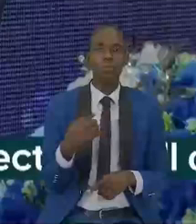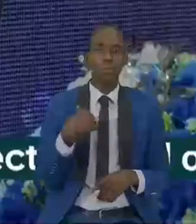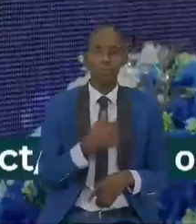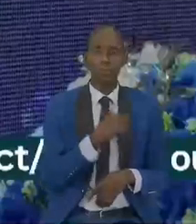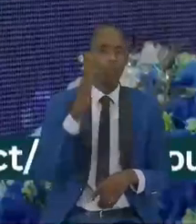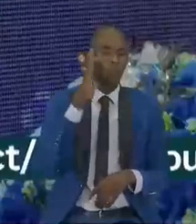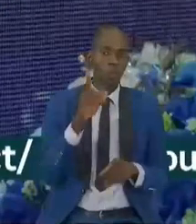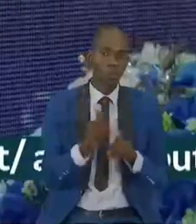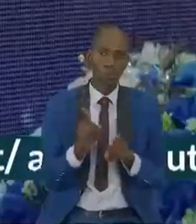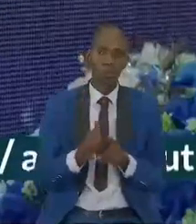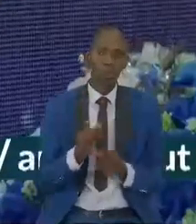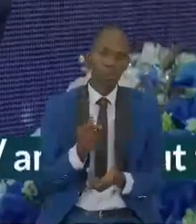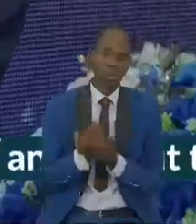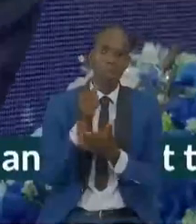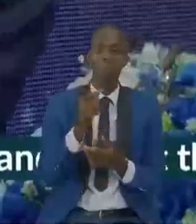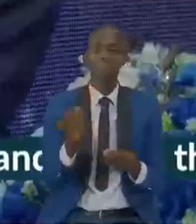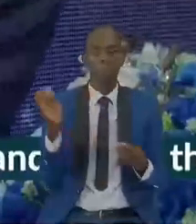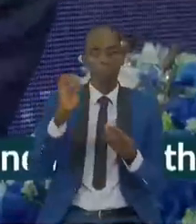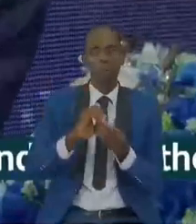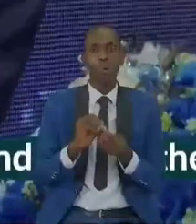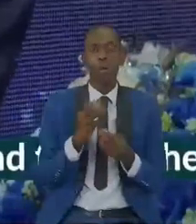faites diligence